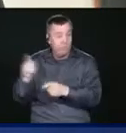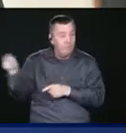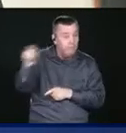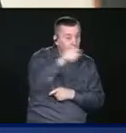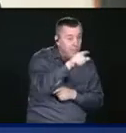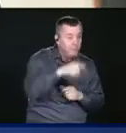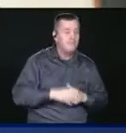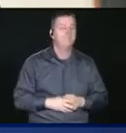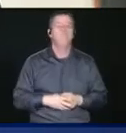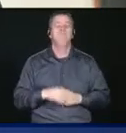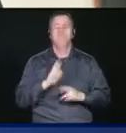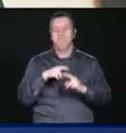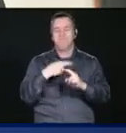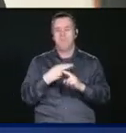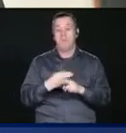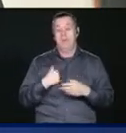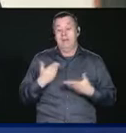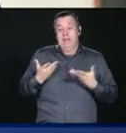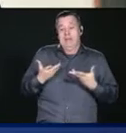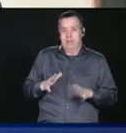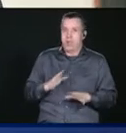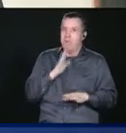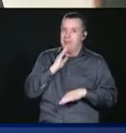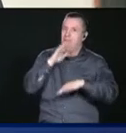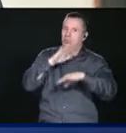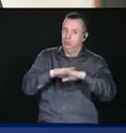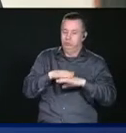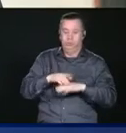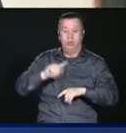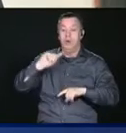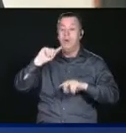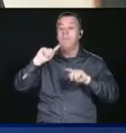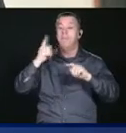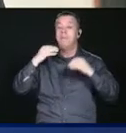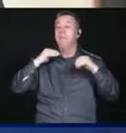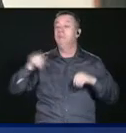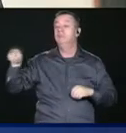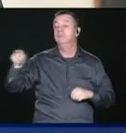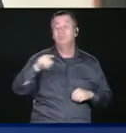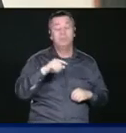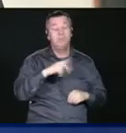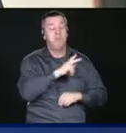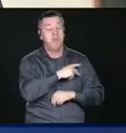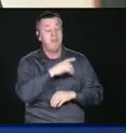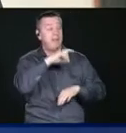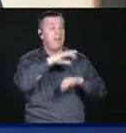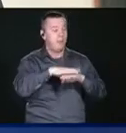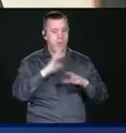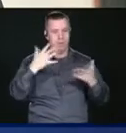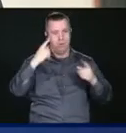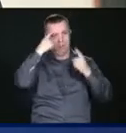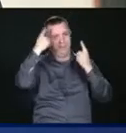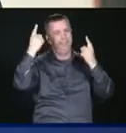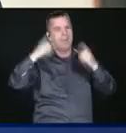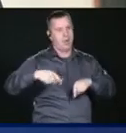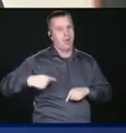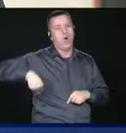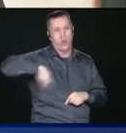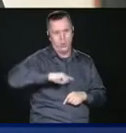nous avions parlé de ça et nous sommes tous d'accord, tous les premiers ministres des provinces et territoires aussi, que nous